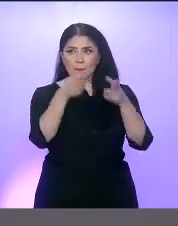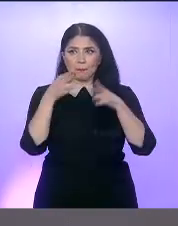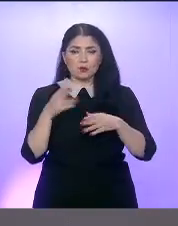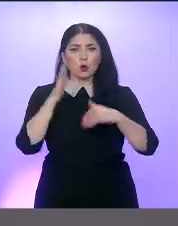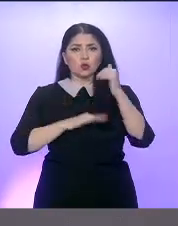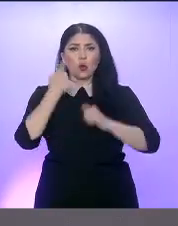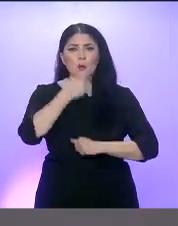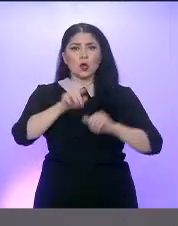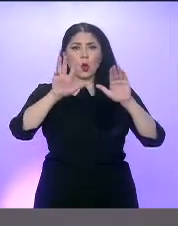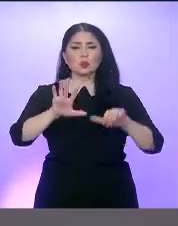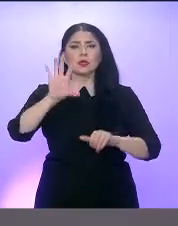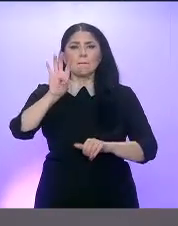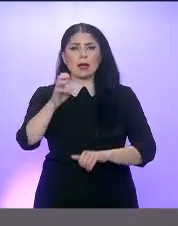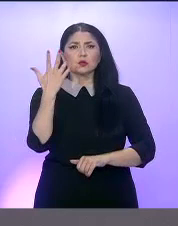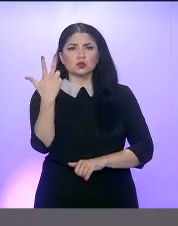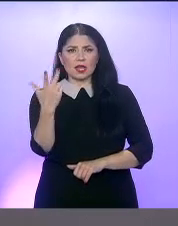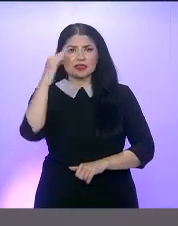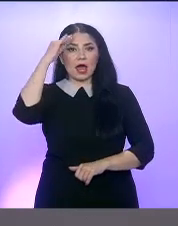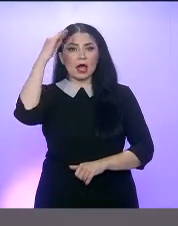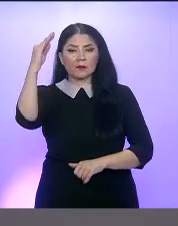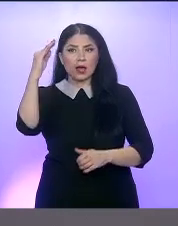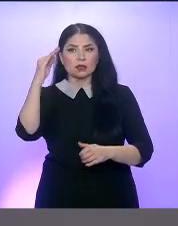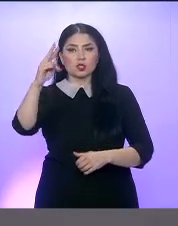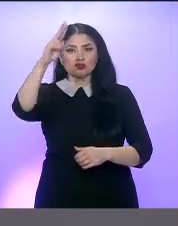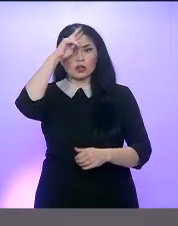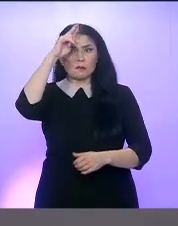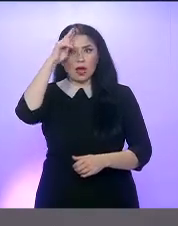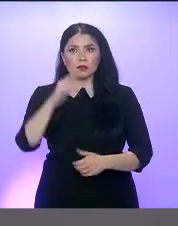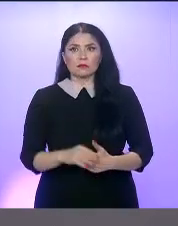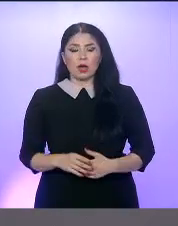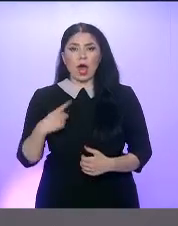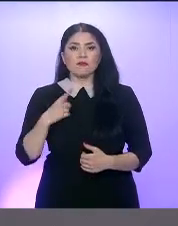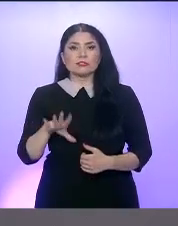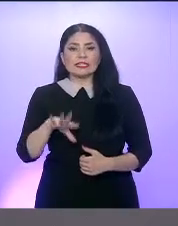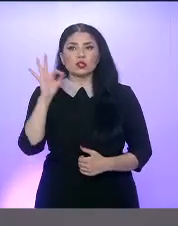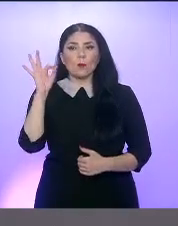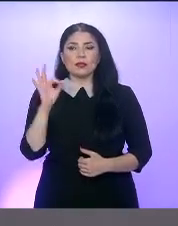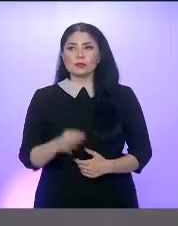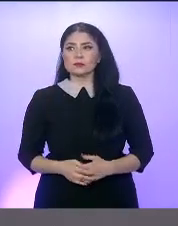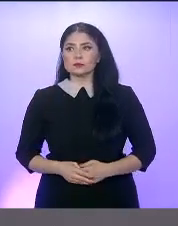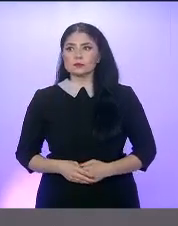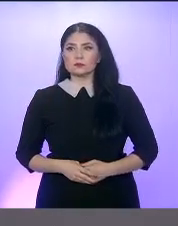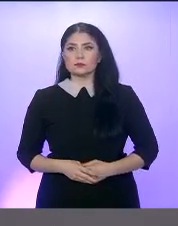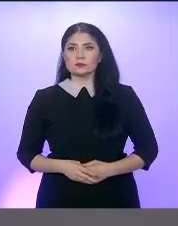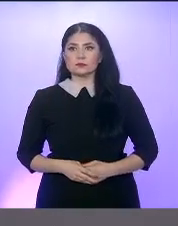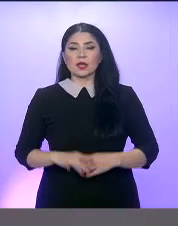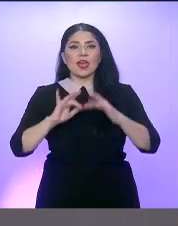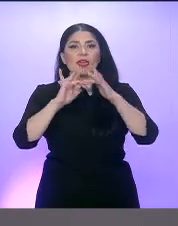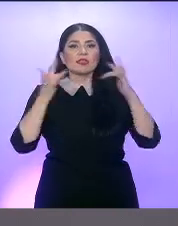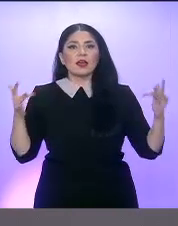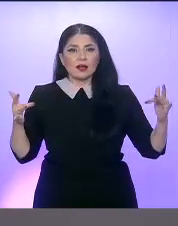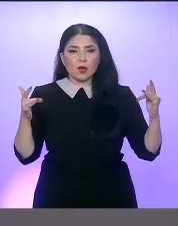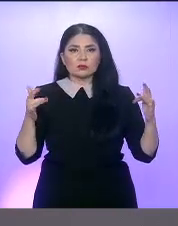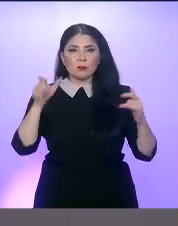construit în 1943 de către armata Germaniei. Această descoperire a fost făcută de internauți